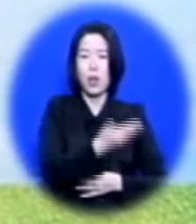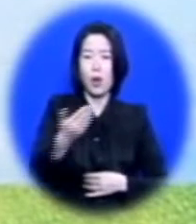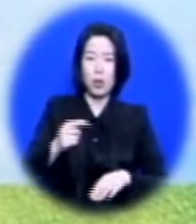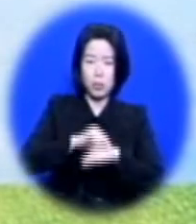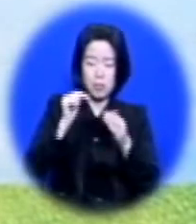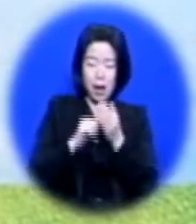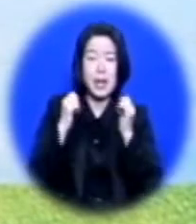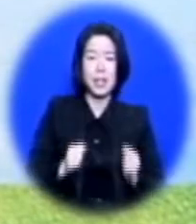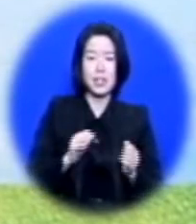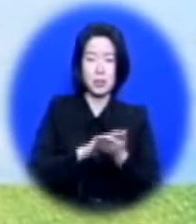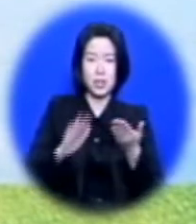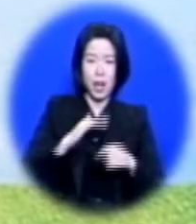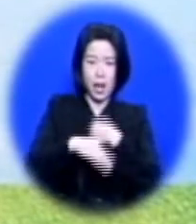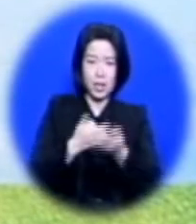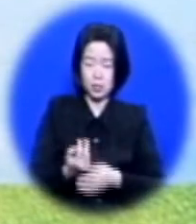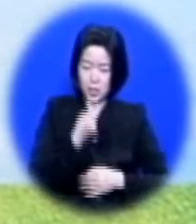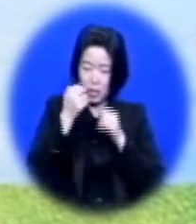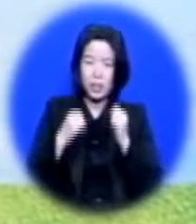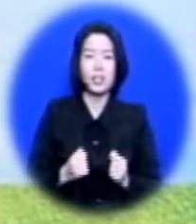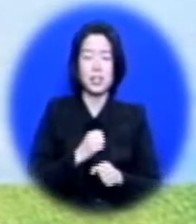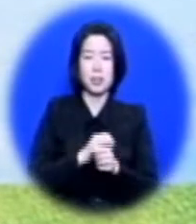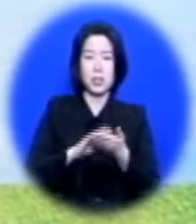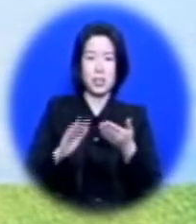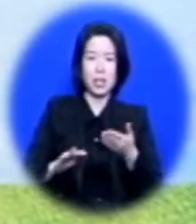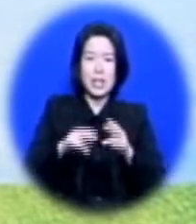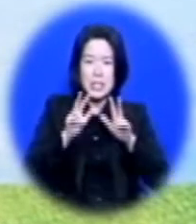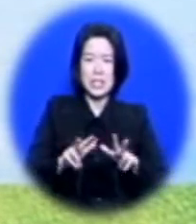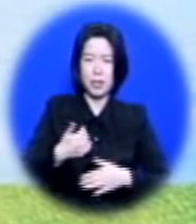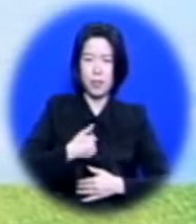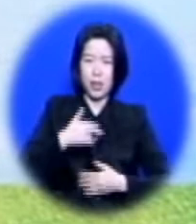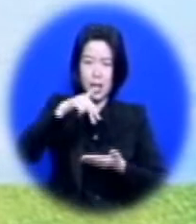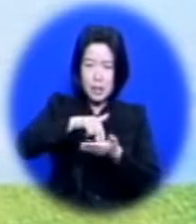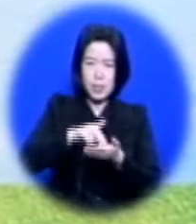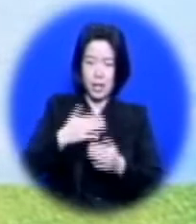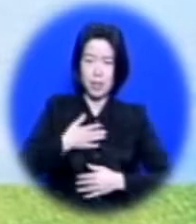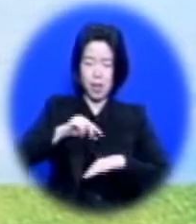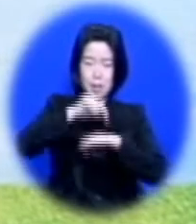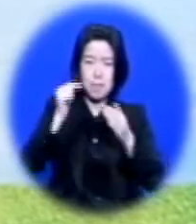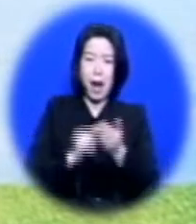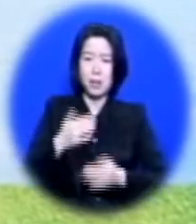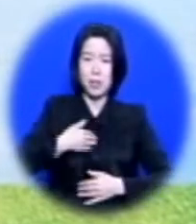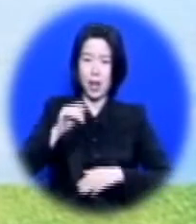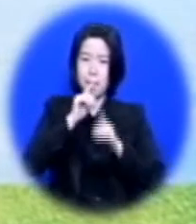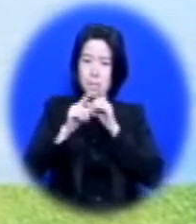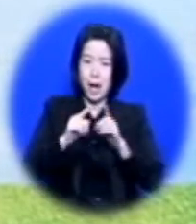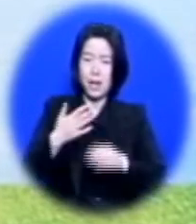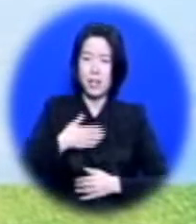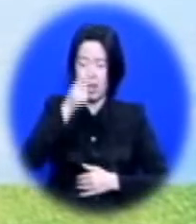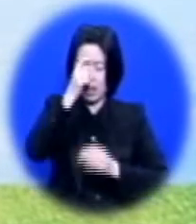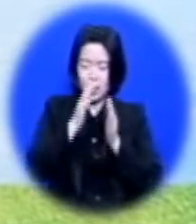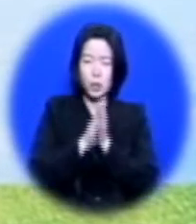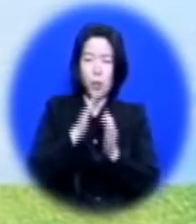지식 하나님은 살아 겟습니다 지금 내 내 처지 내 마음 내 말 내 기도가